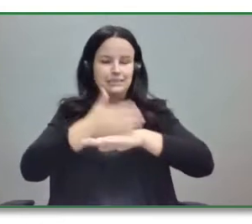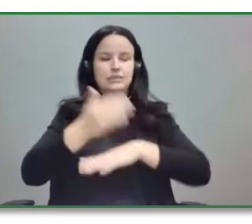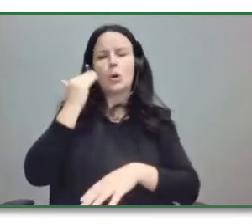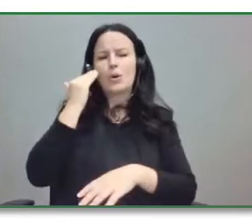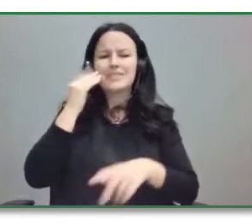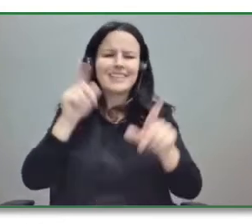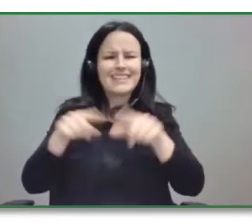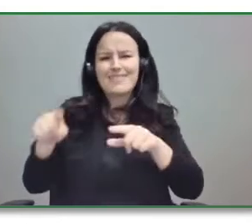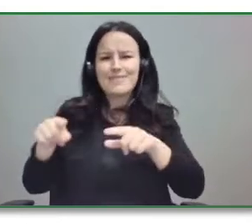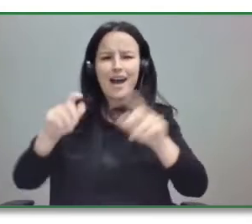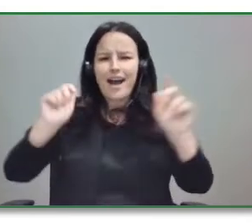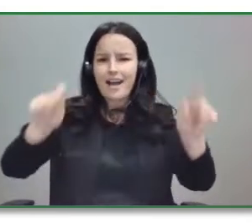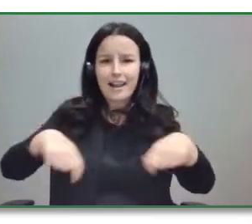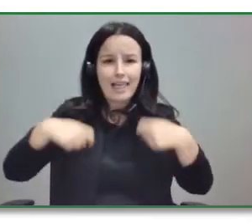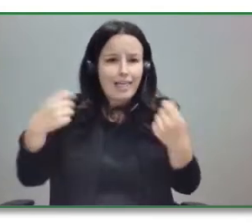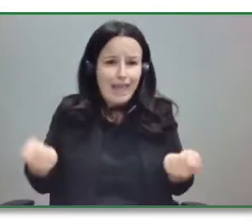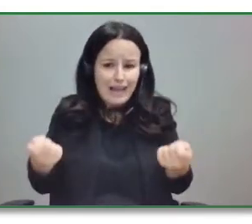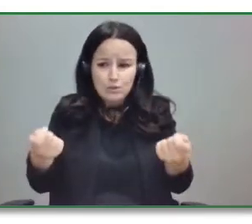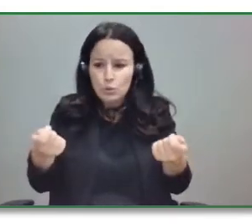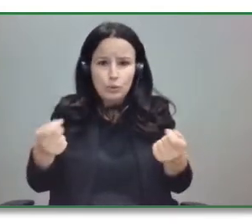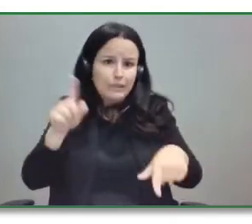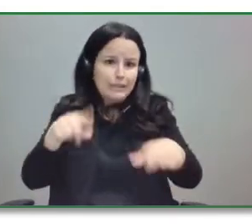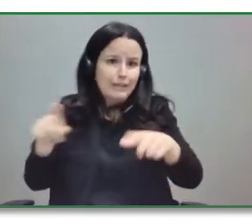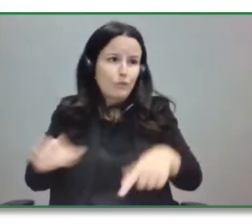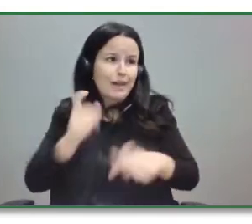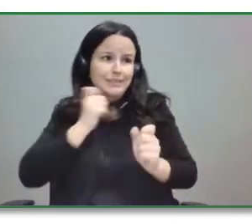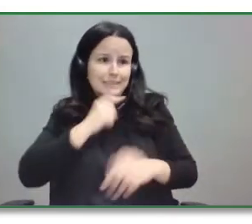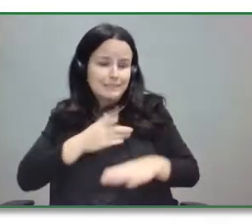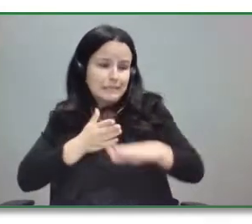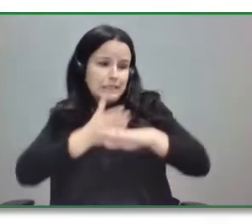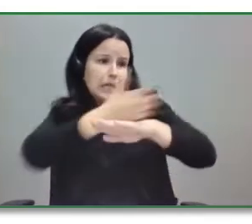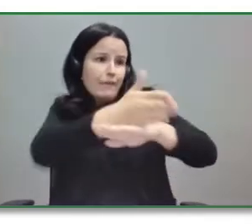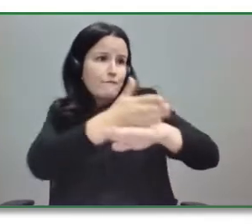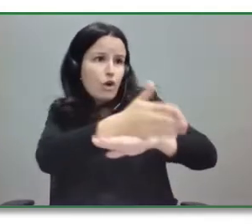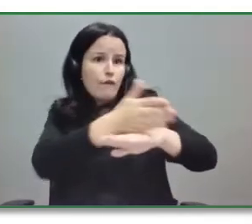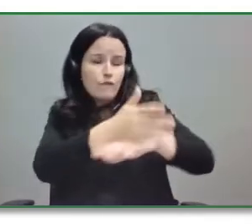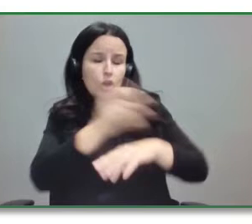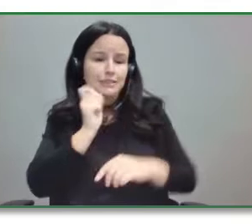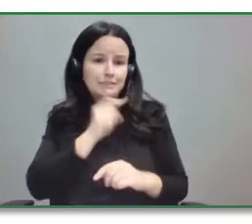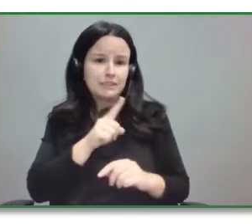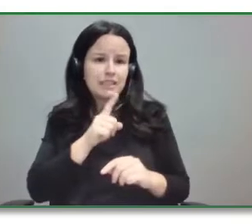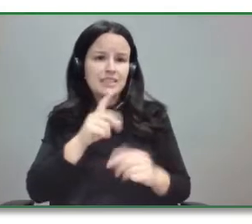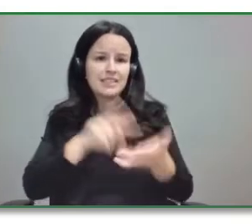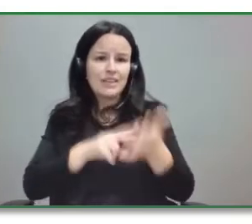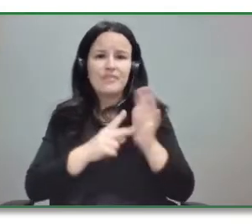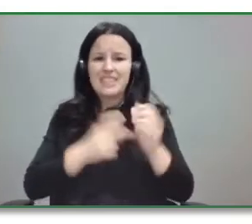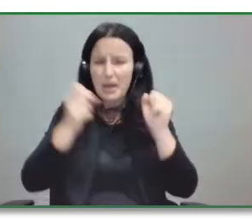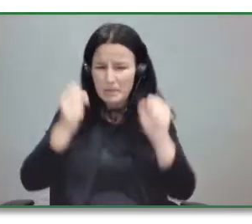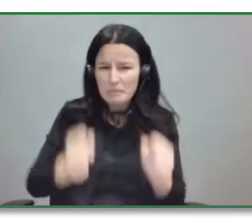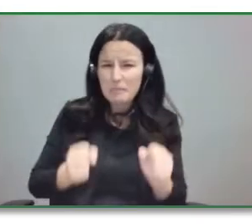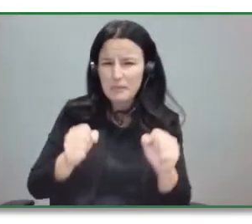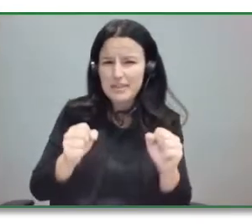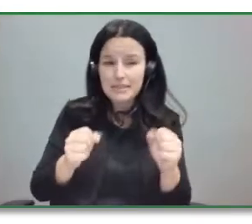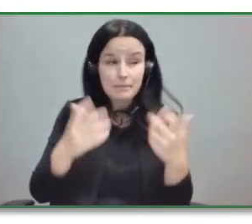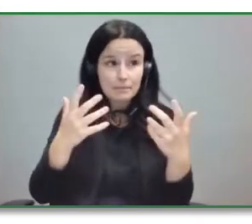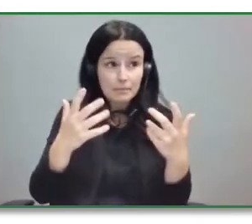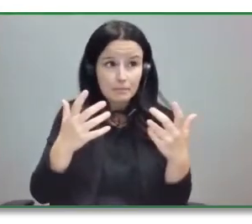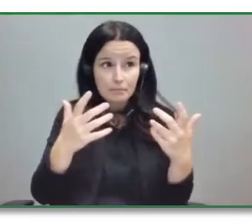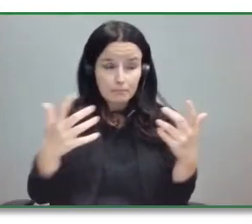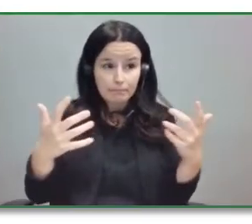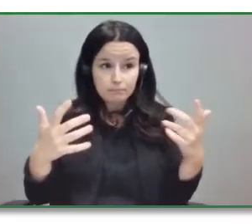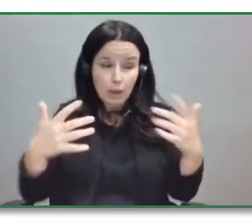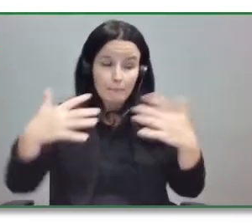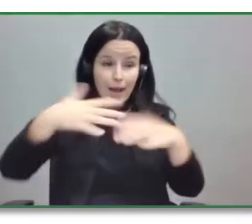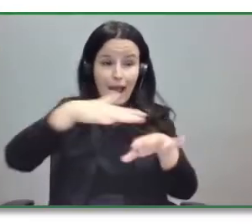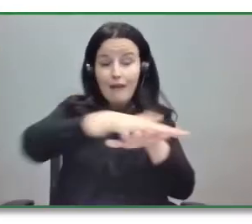intrinsèquement difficile parfois d'accès et donc peut faire des ravages avec l'accès déjà existant.